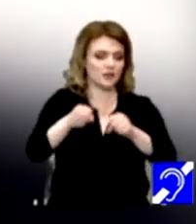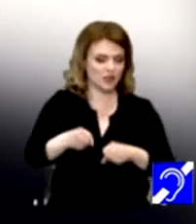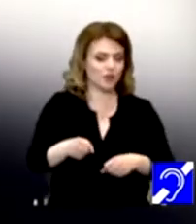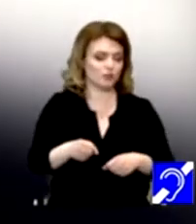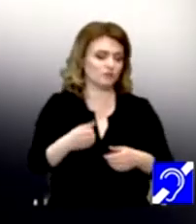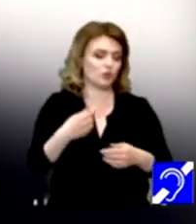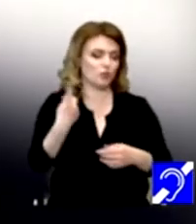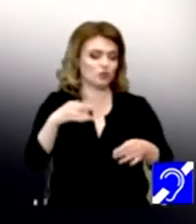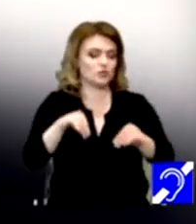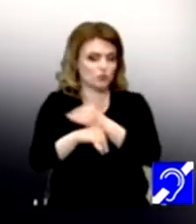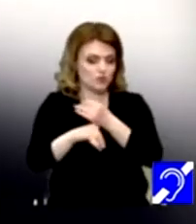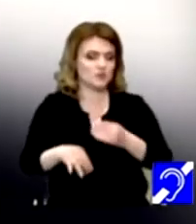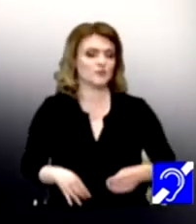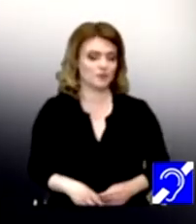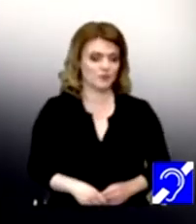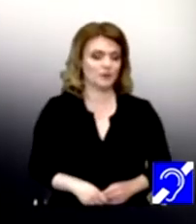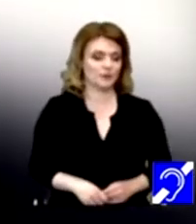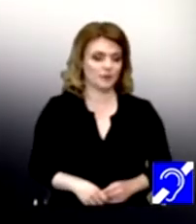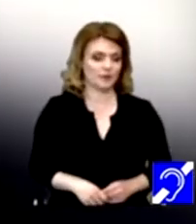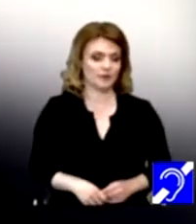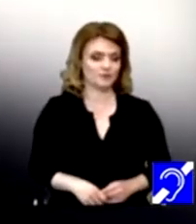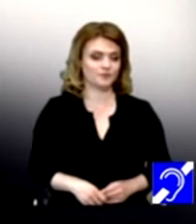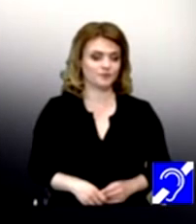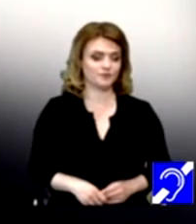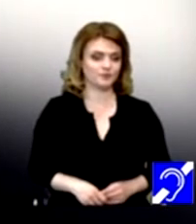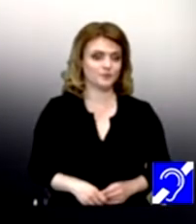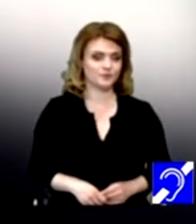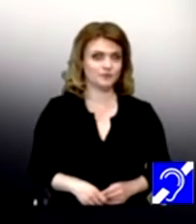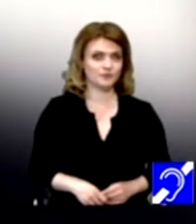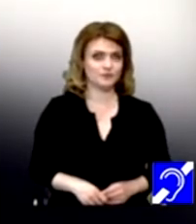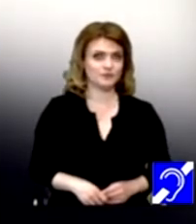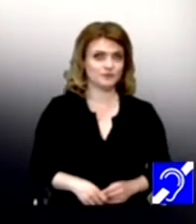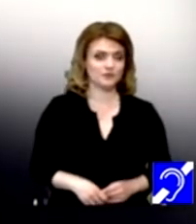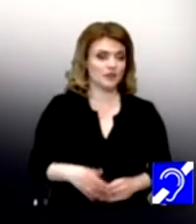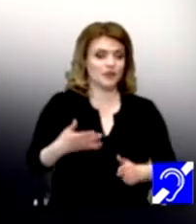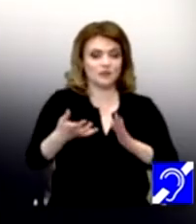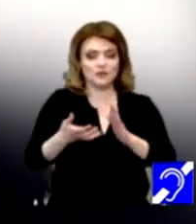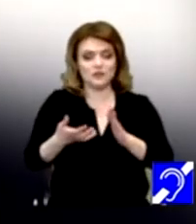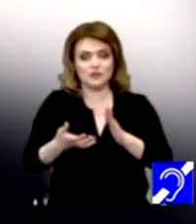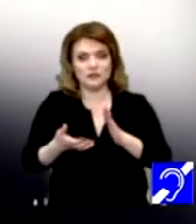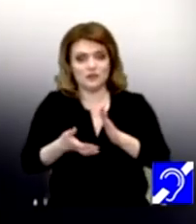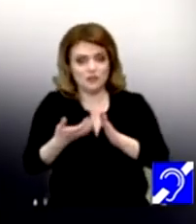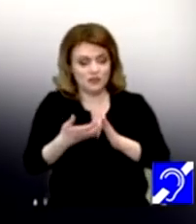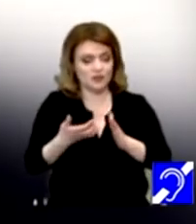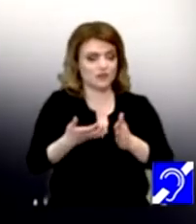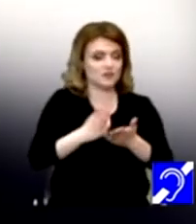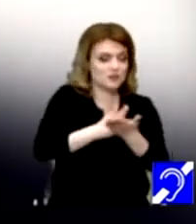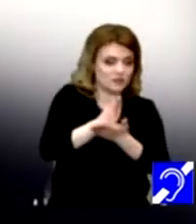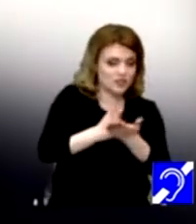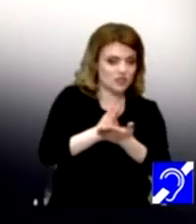sunt supraaglomerate, serviciile medicale sunt necorespunzătoare, lipsesc echipamente eficiente, necesare și servicii